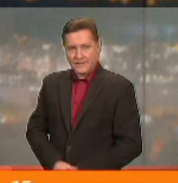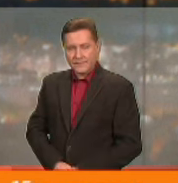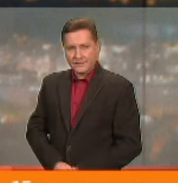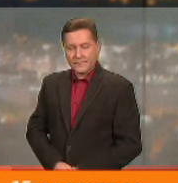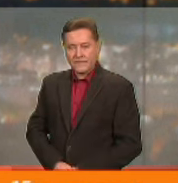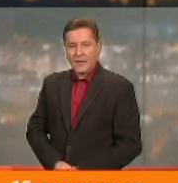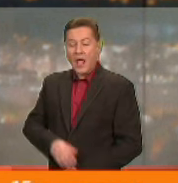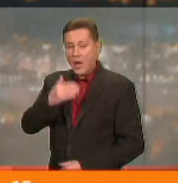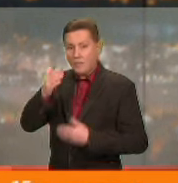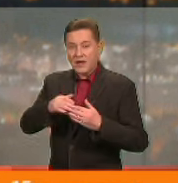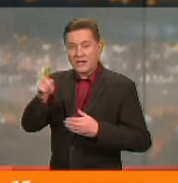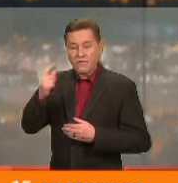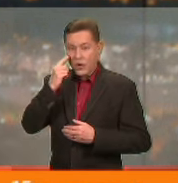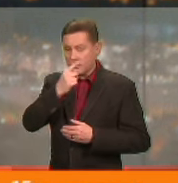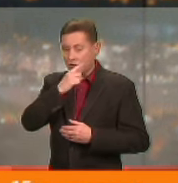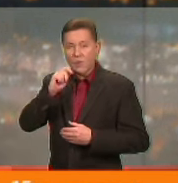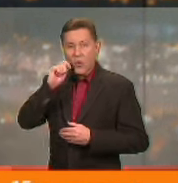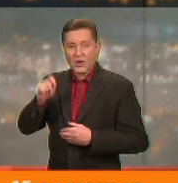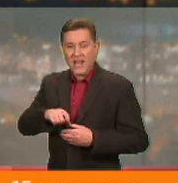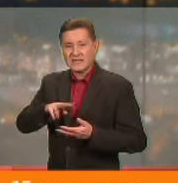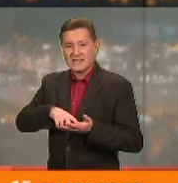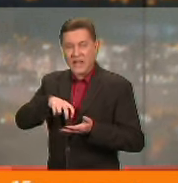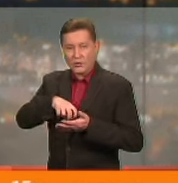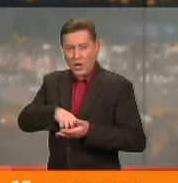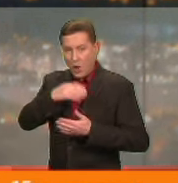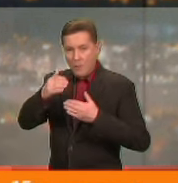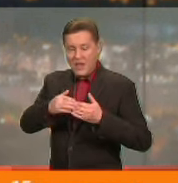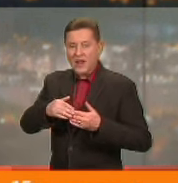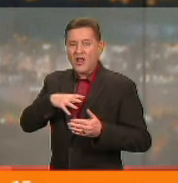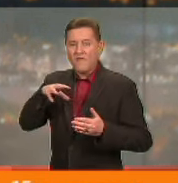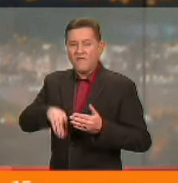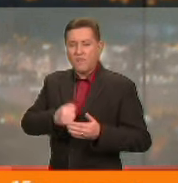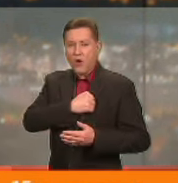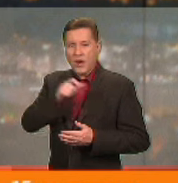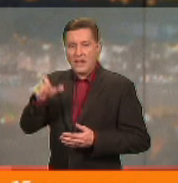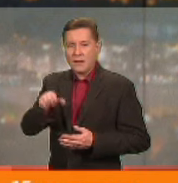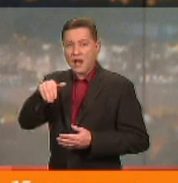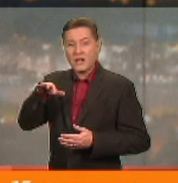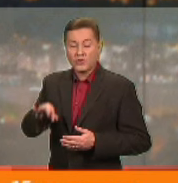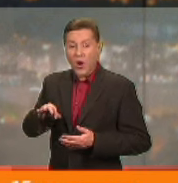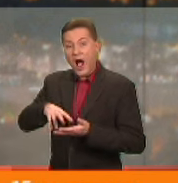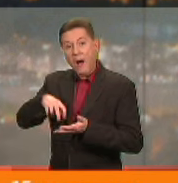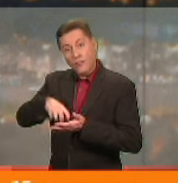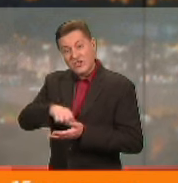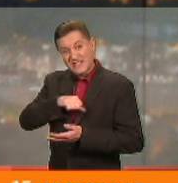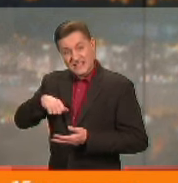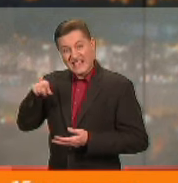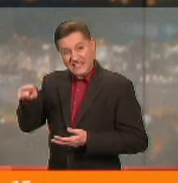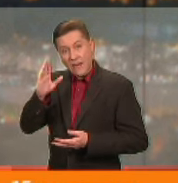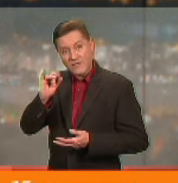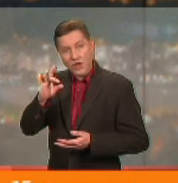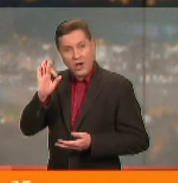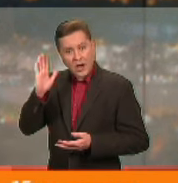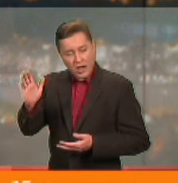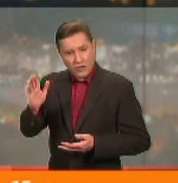Перед його очима українці стануть на коліна перед полеглим воїном АТО. Та чи опуститься на коліна сам Виноградов? Чи